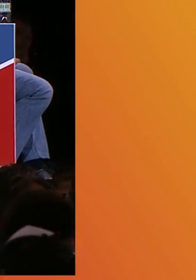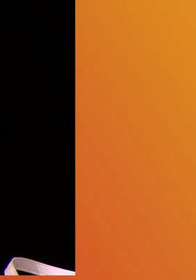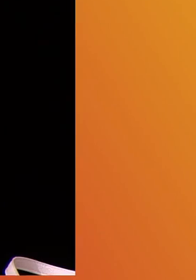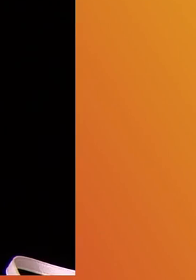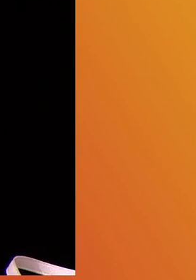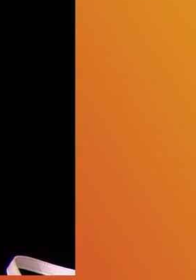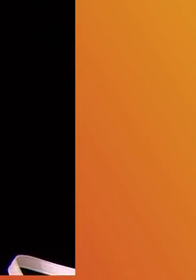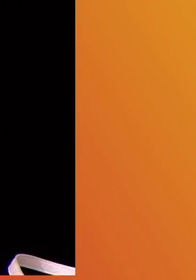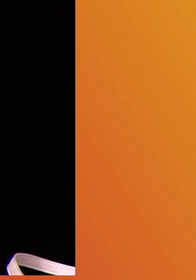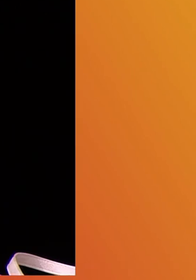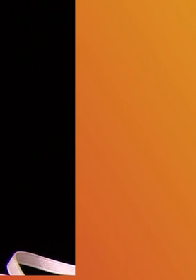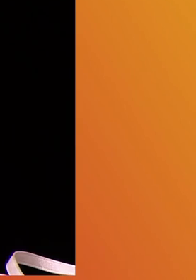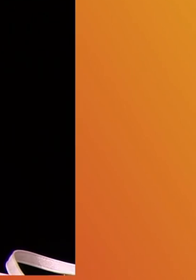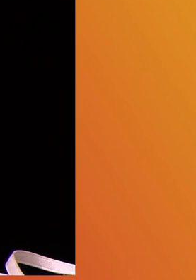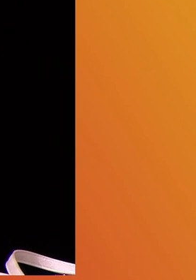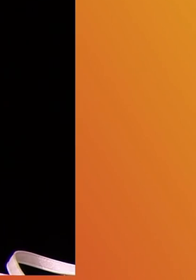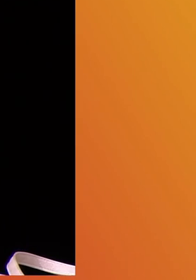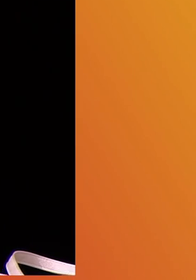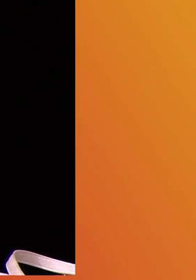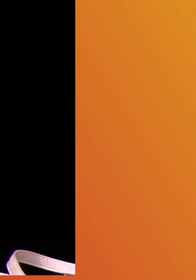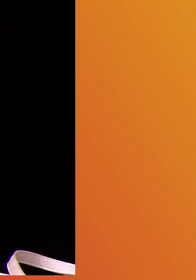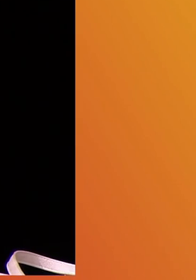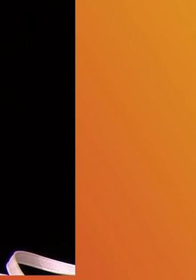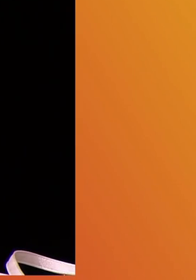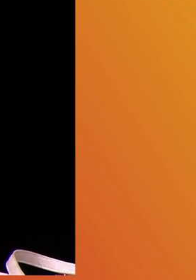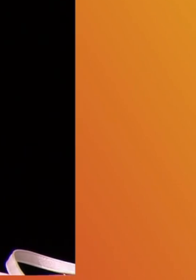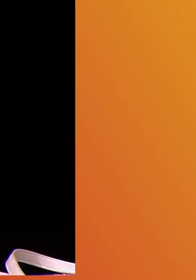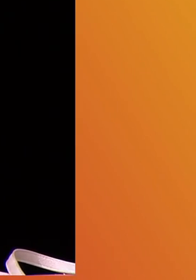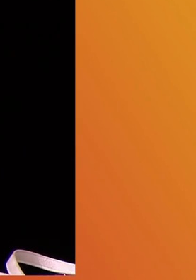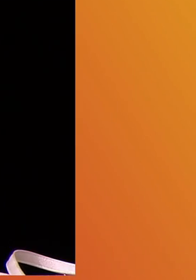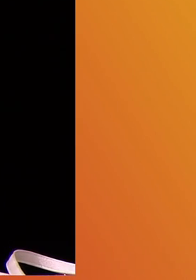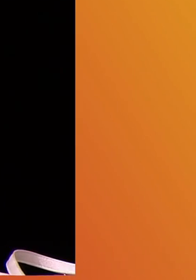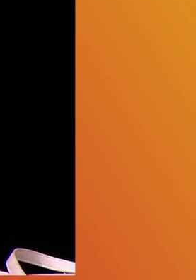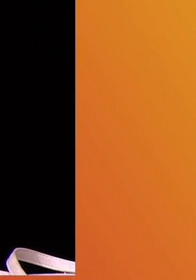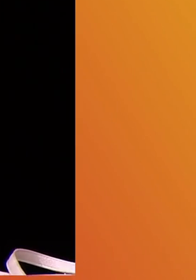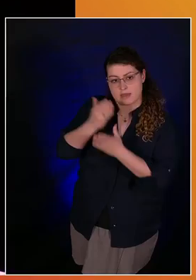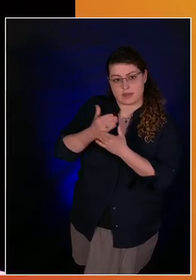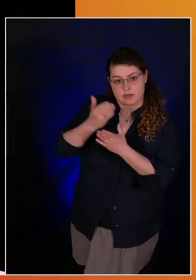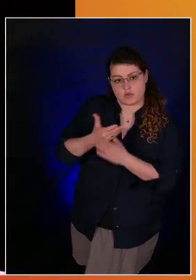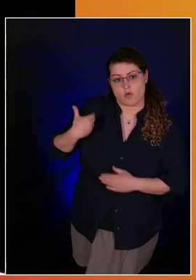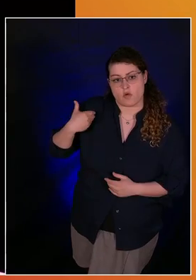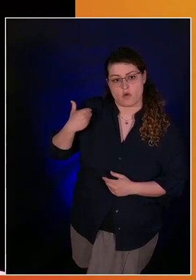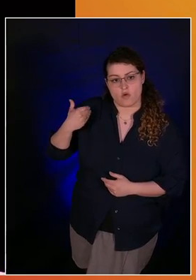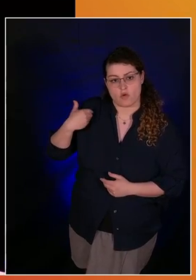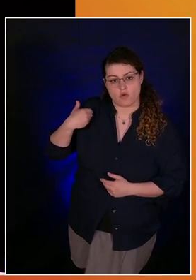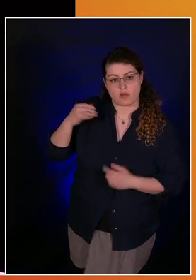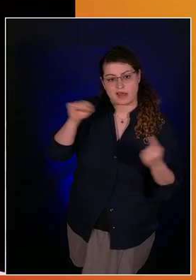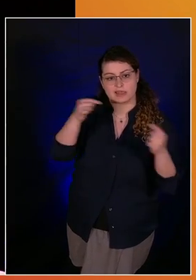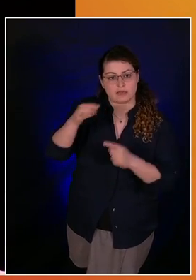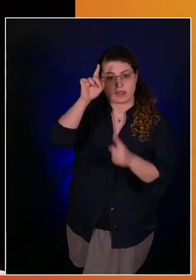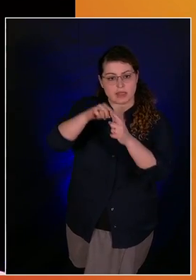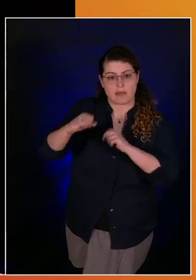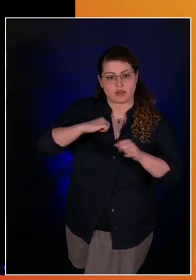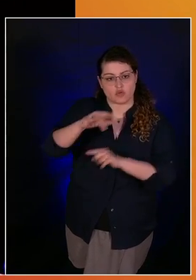je vais vite fait la parole au thème 3 la parole au 3 puisque ça fait le lien aux interventions préliminaires tout à l'heure au débat sur l'action